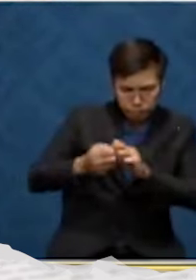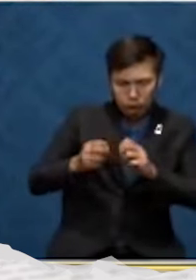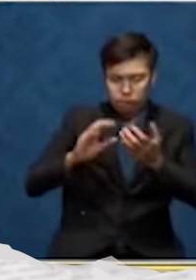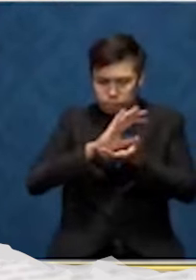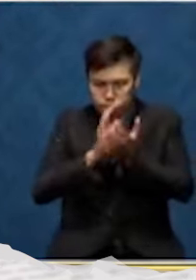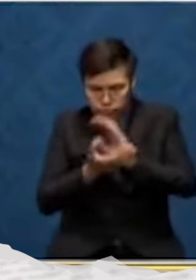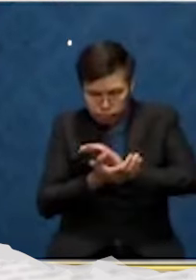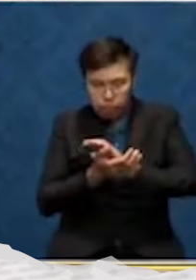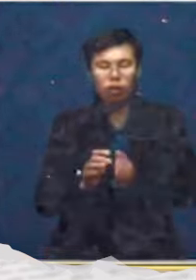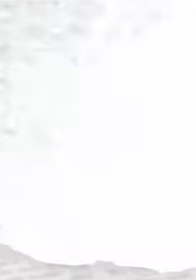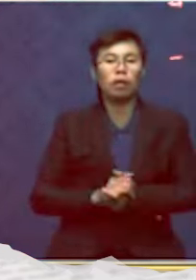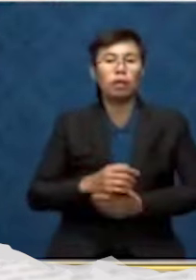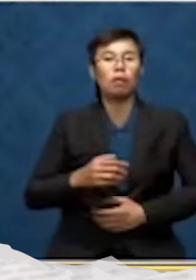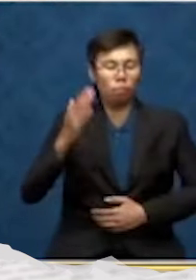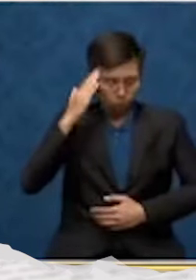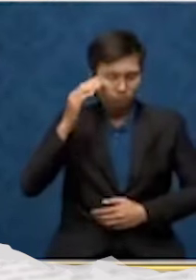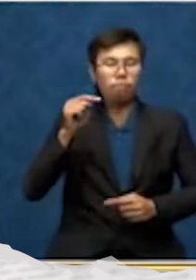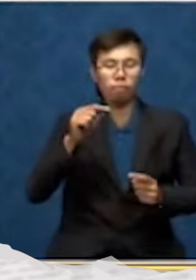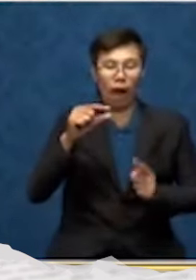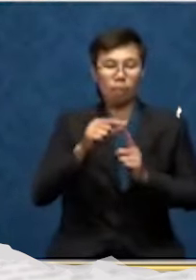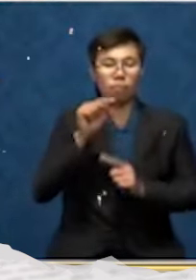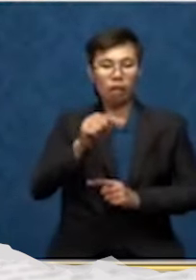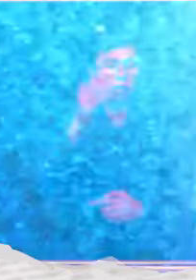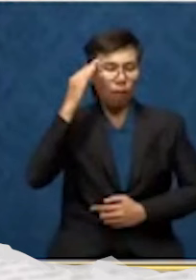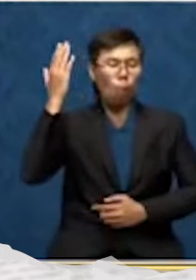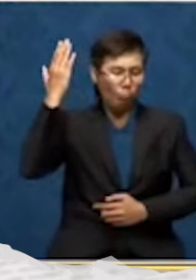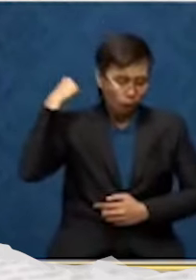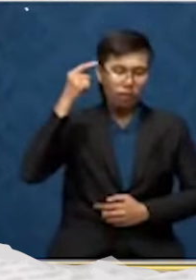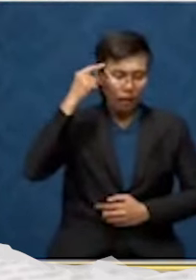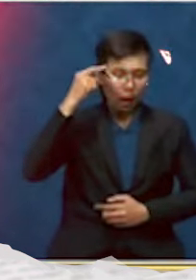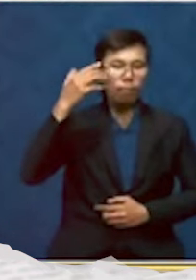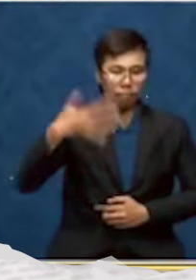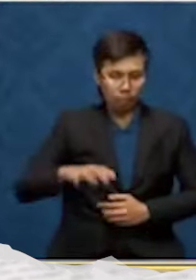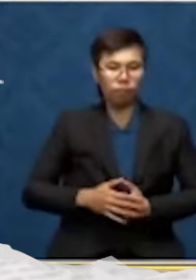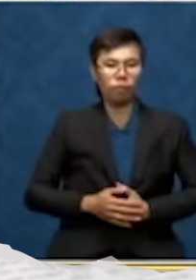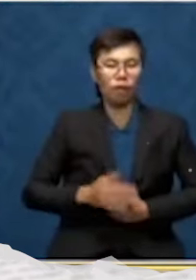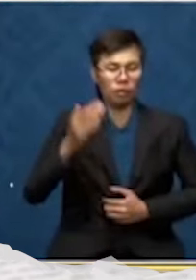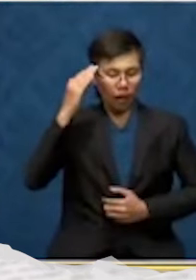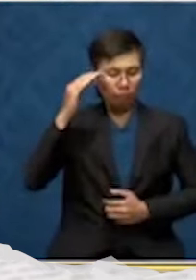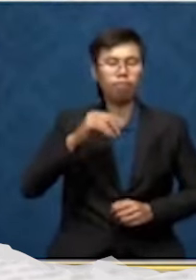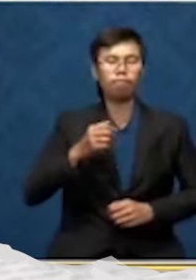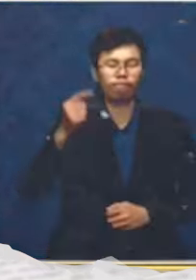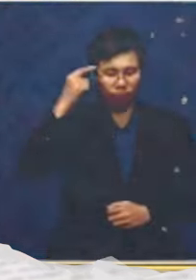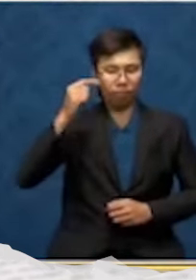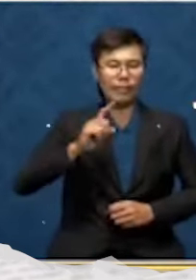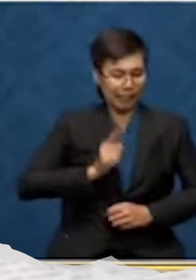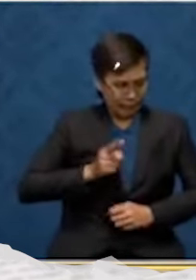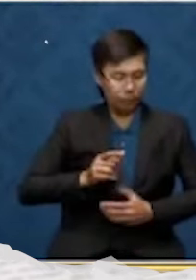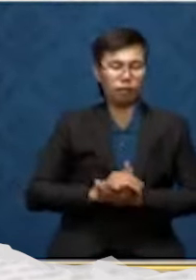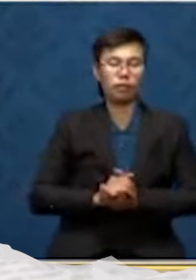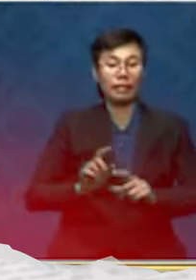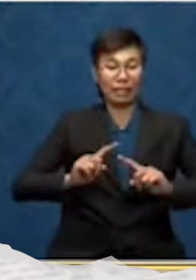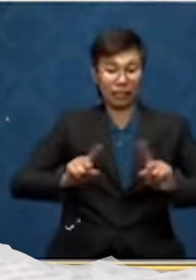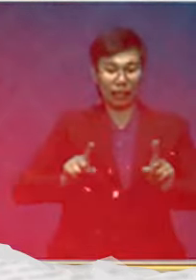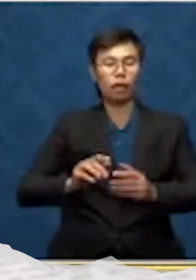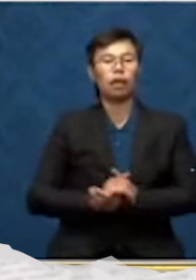ครับท่านประธานรับทราบครับคำสั่งรับทราบแต่เมื่อวานนะครับรับทราบด้วยความเต็มใจสมัครใจจริงใจแ